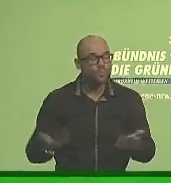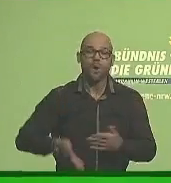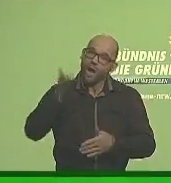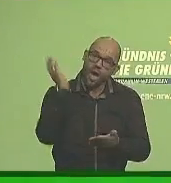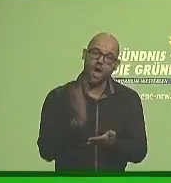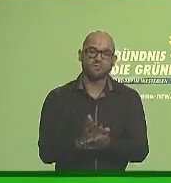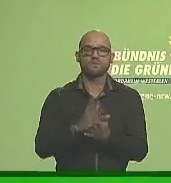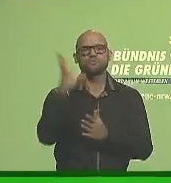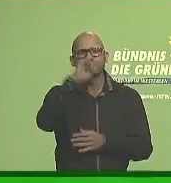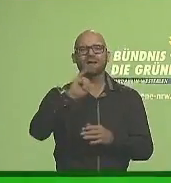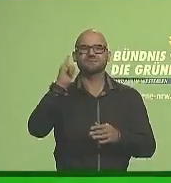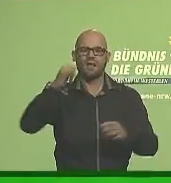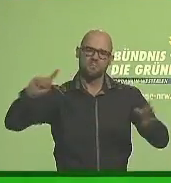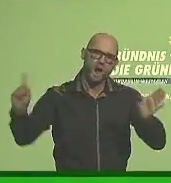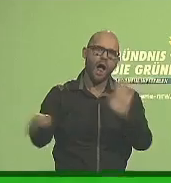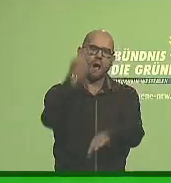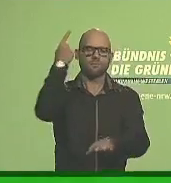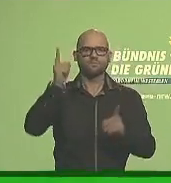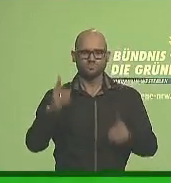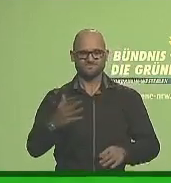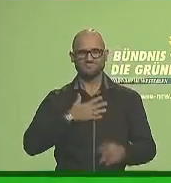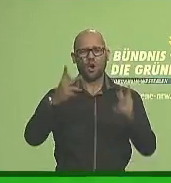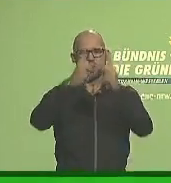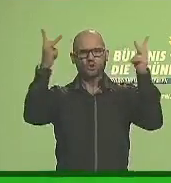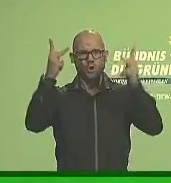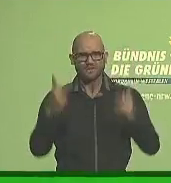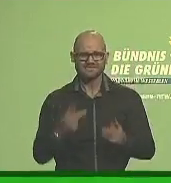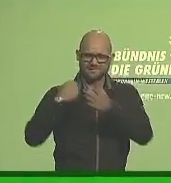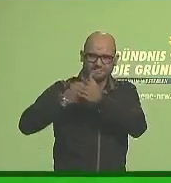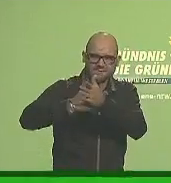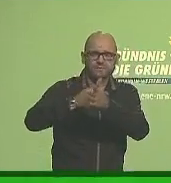Schwarz-Gelb ablösen und deshalb müssen wir unsere Konzepte durchsetzen. Danke.